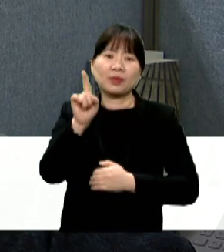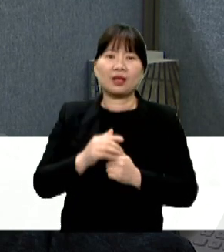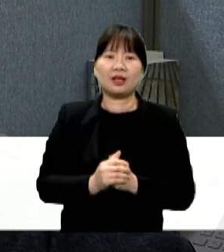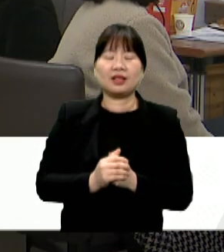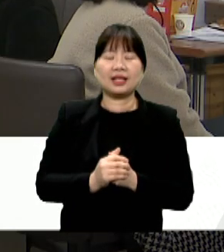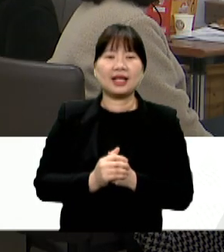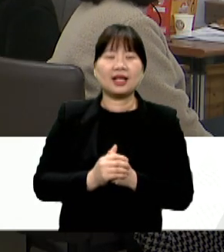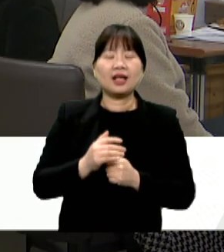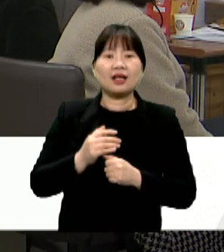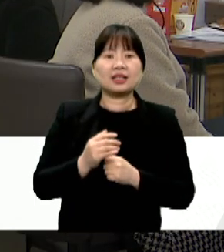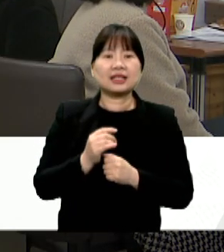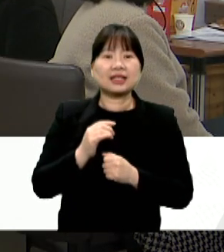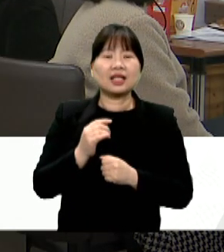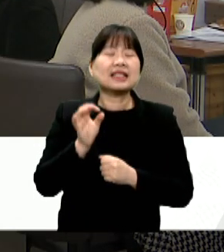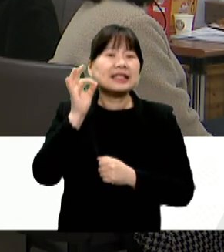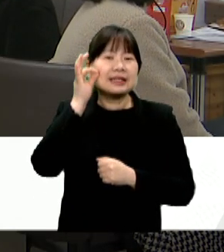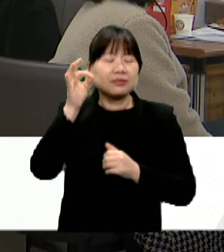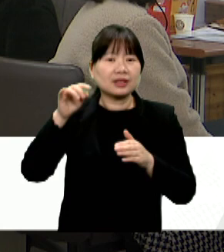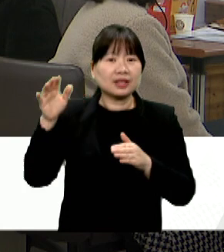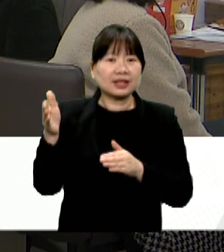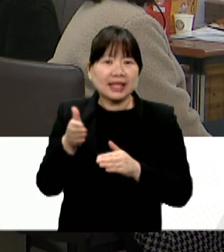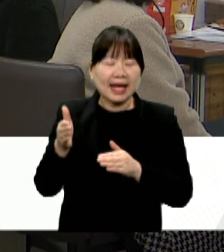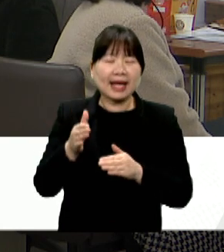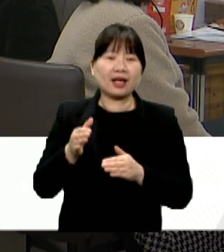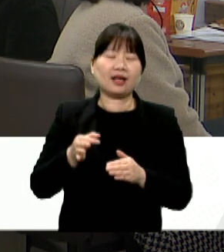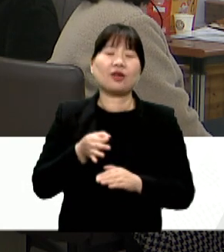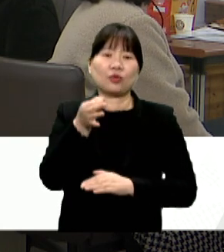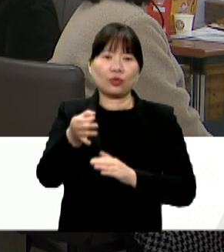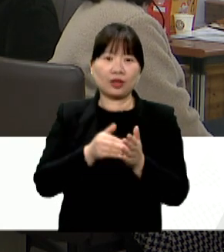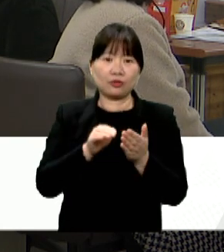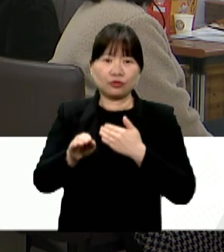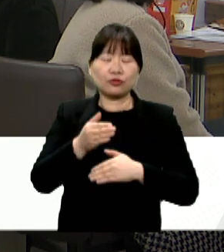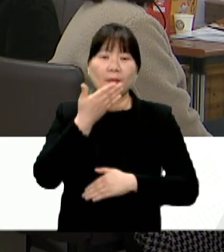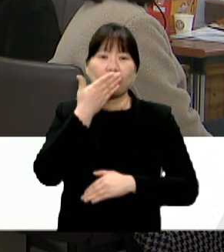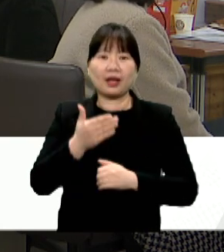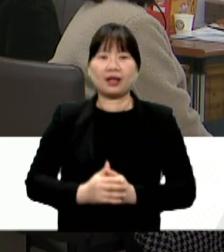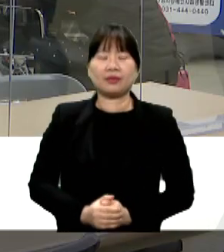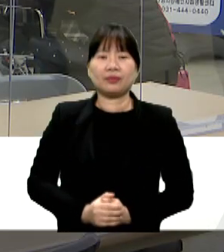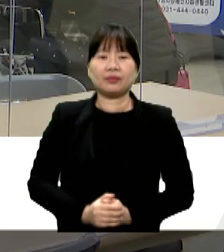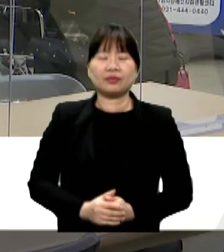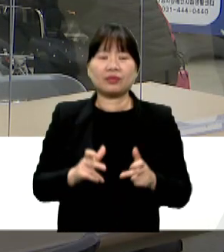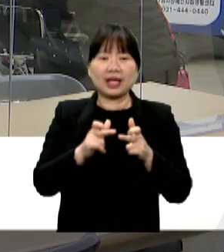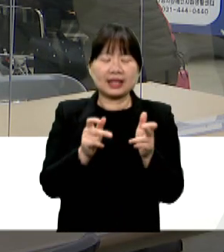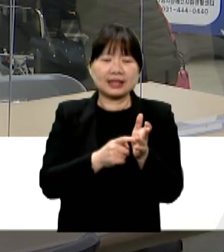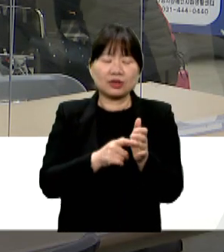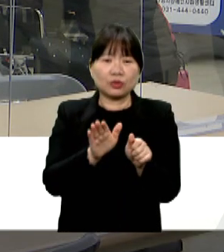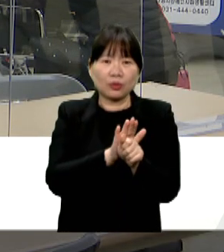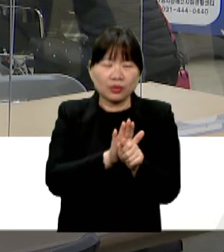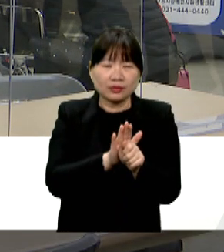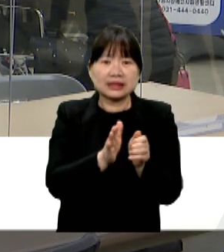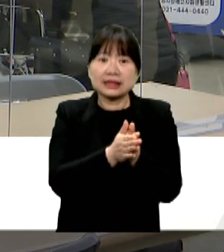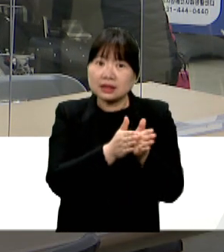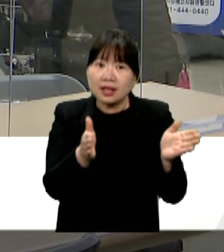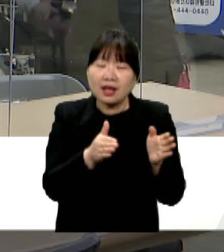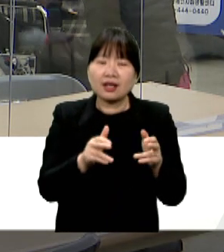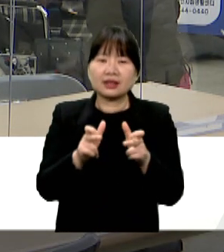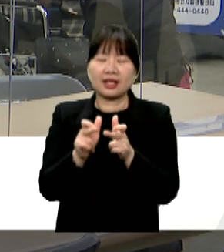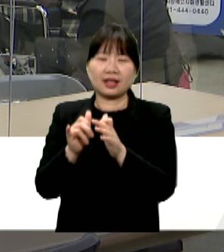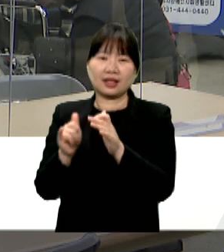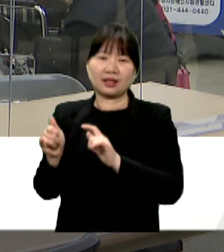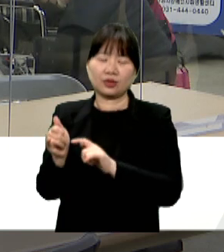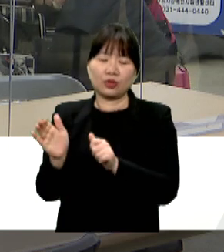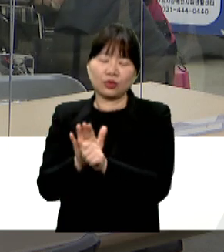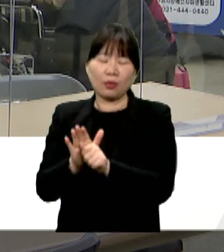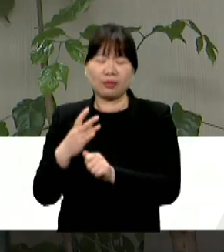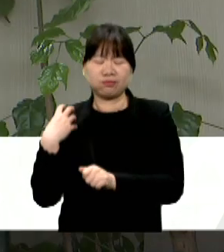통해 신청하고 연 10일 내에서 소정의 이용료를 납부한 후 이용이 가능합니다. 장애인 긴급 돌봄 서비스가